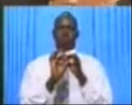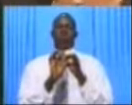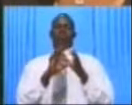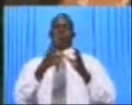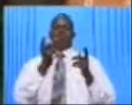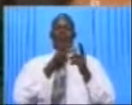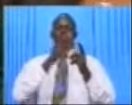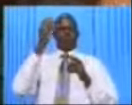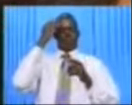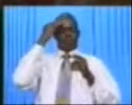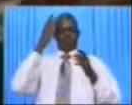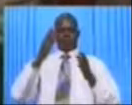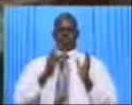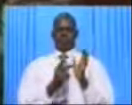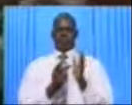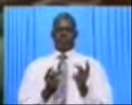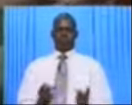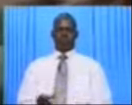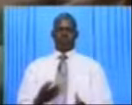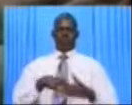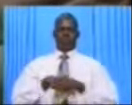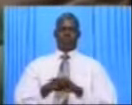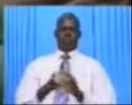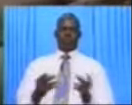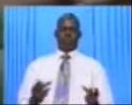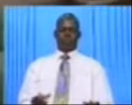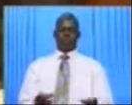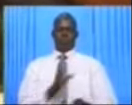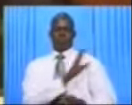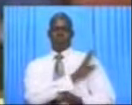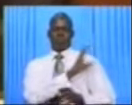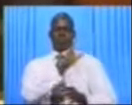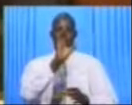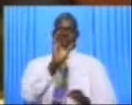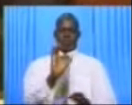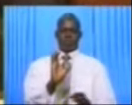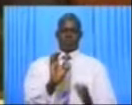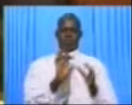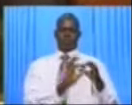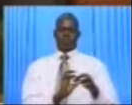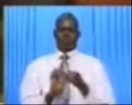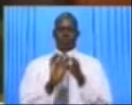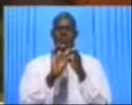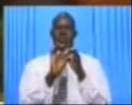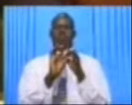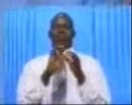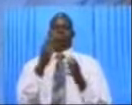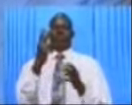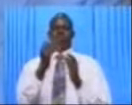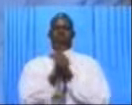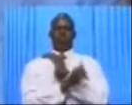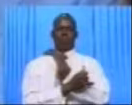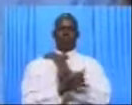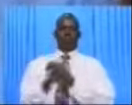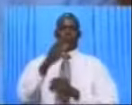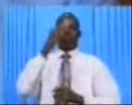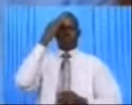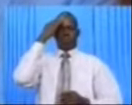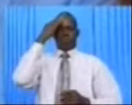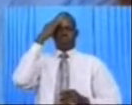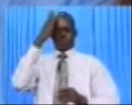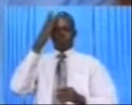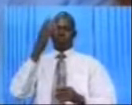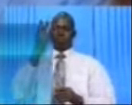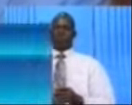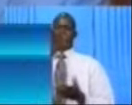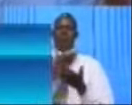Adolphe Thiaw est présent dans le cadre de la consolidation de cette relation bilatérale. Vous savez très bien qu'une bonne